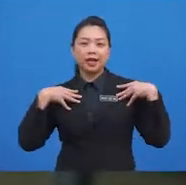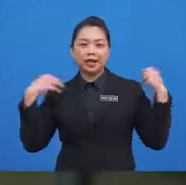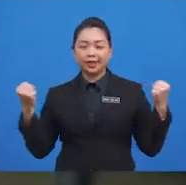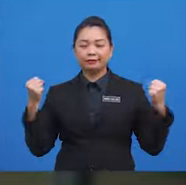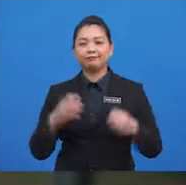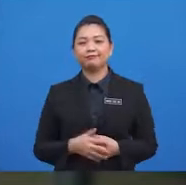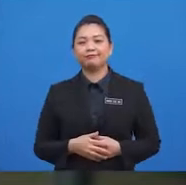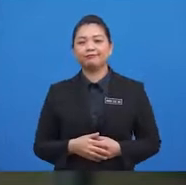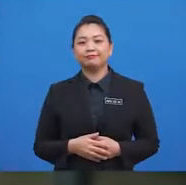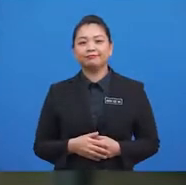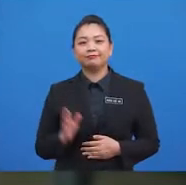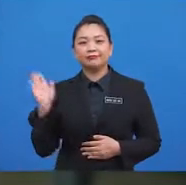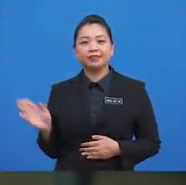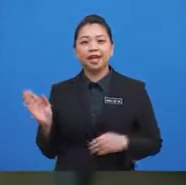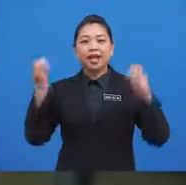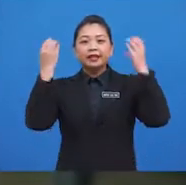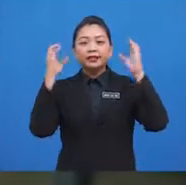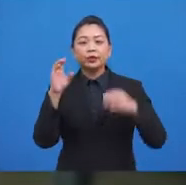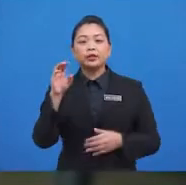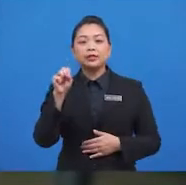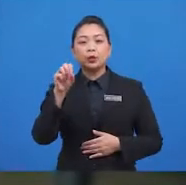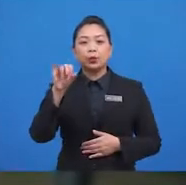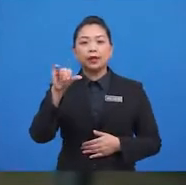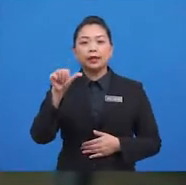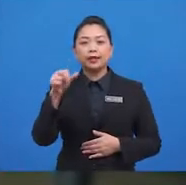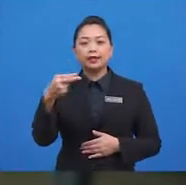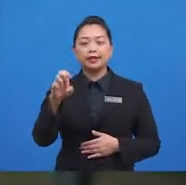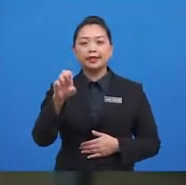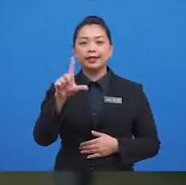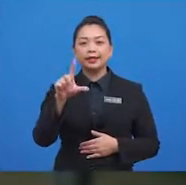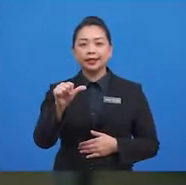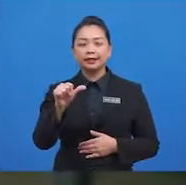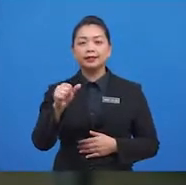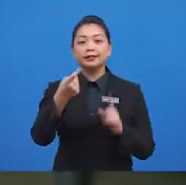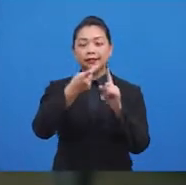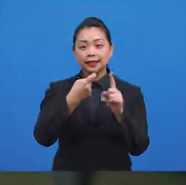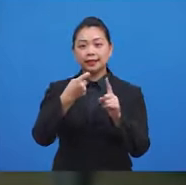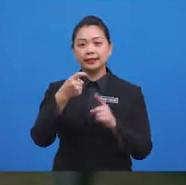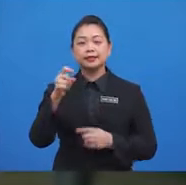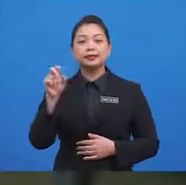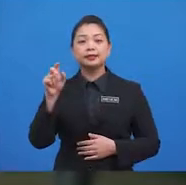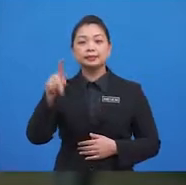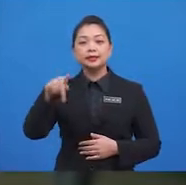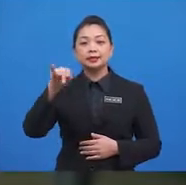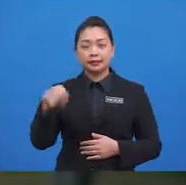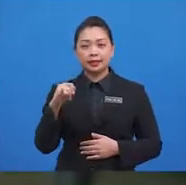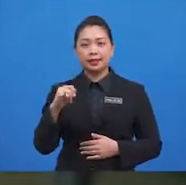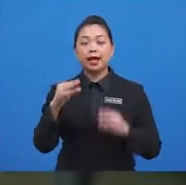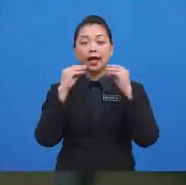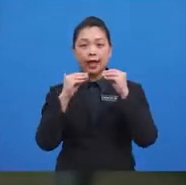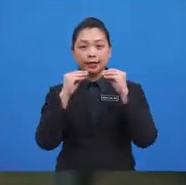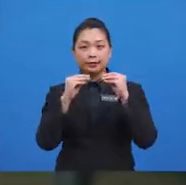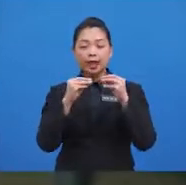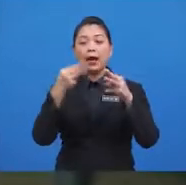sejahtera. Saya Cikgu Syahila Atika binti Hashmi dari SK2 Petaling Jaya akan mengajar mata